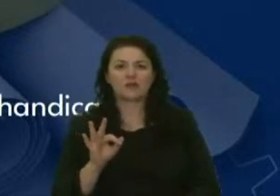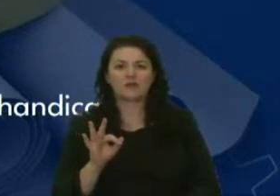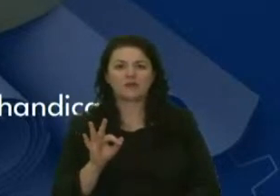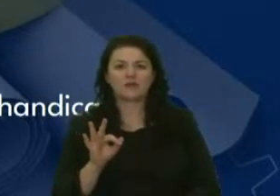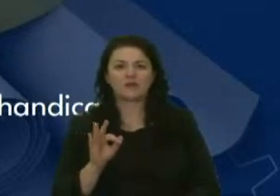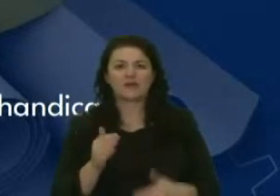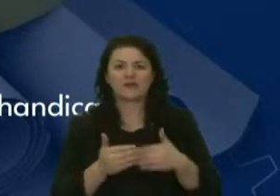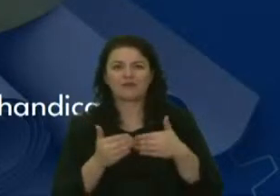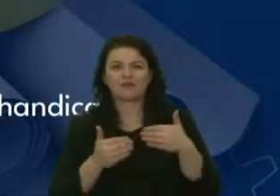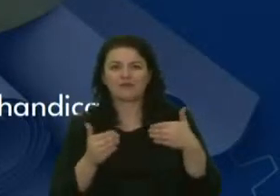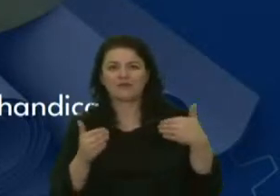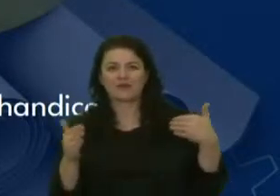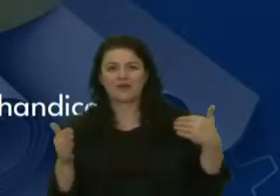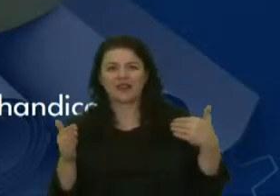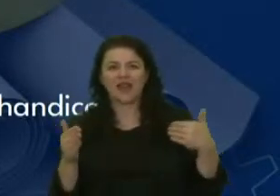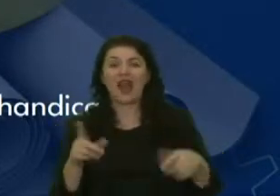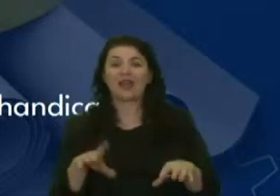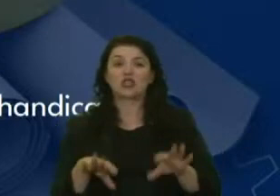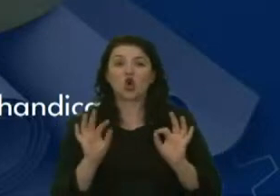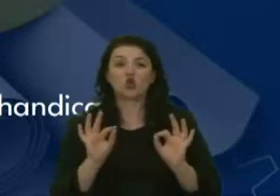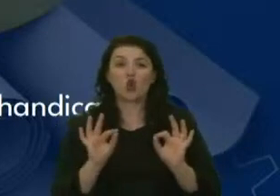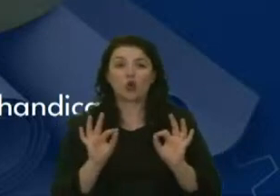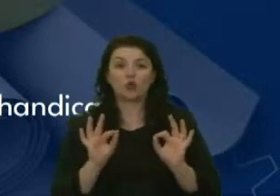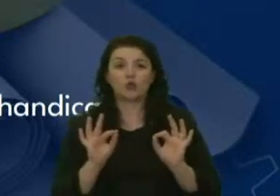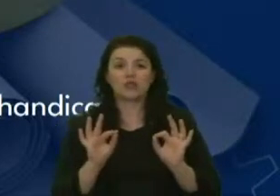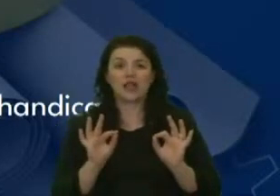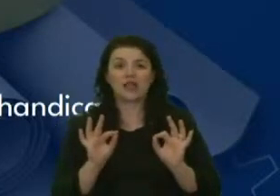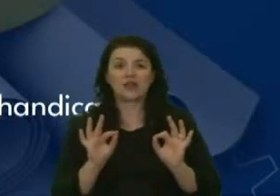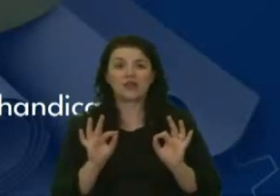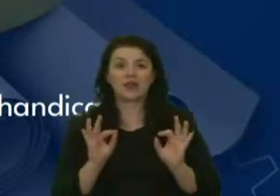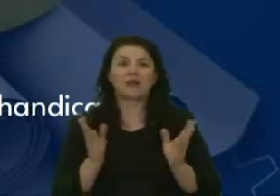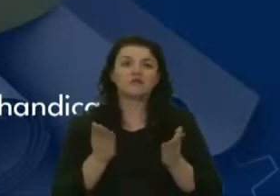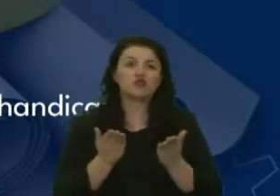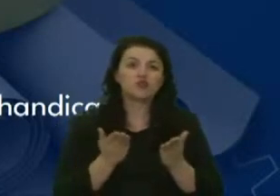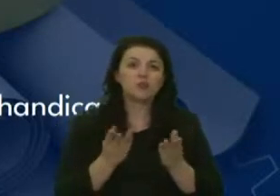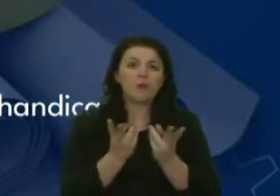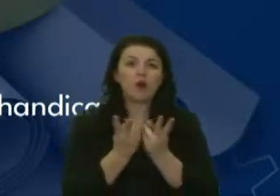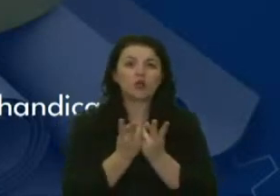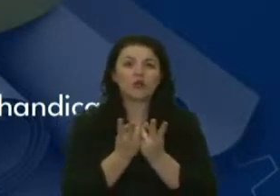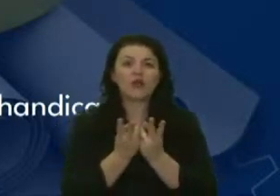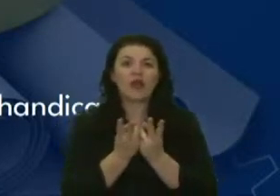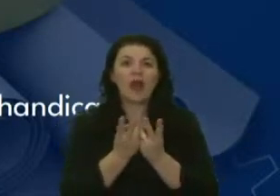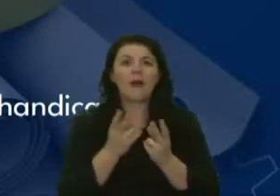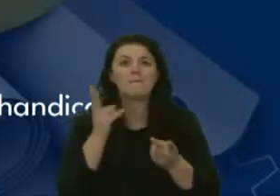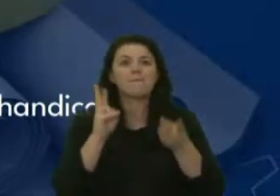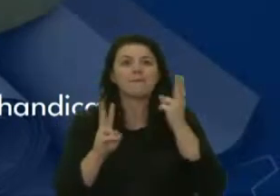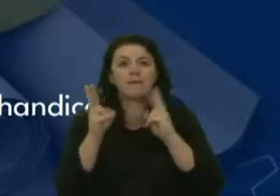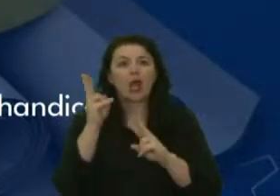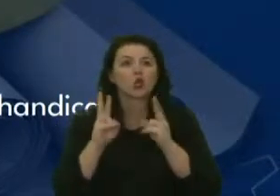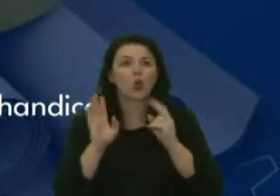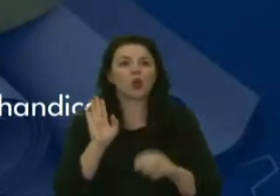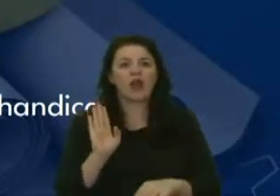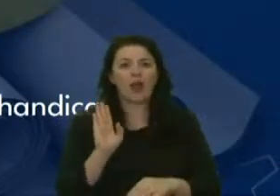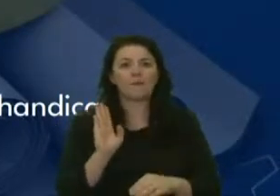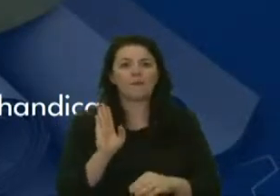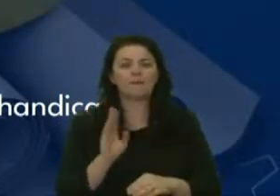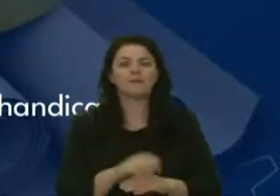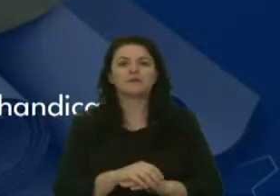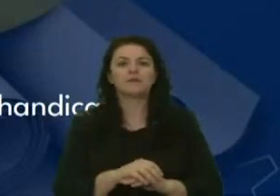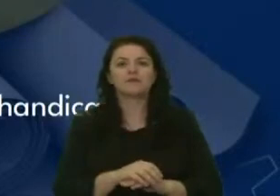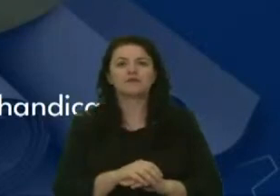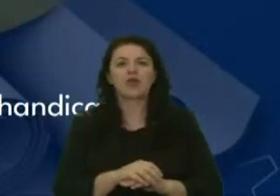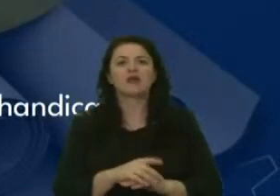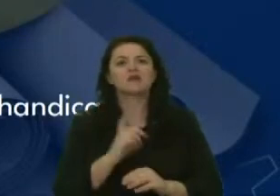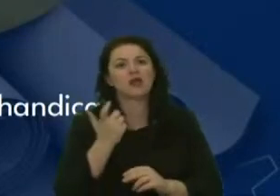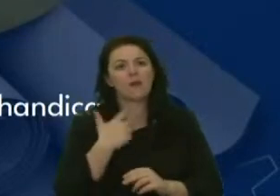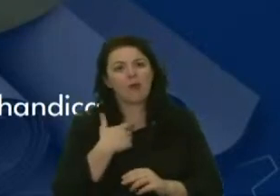aspectul juridic și de a găsi o soluție într un loc care e propice pentru așa ceva pădure parc cimitir pentru animale adică într o zonă unde să te poți